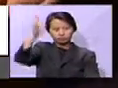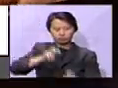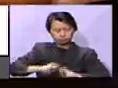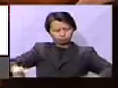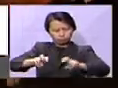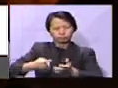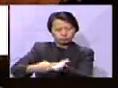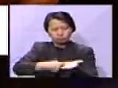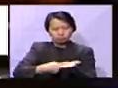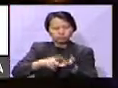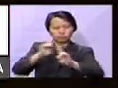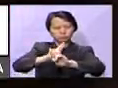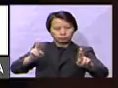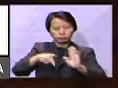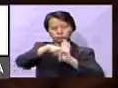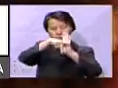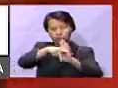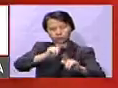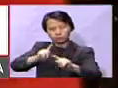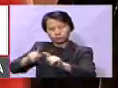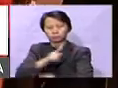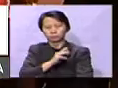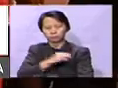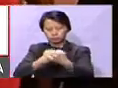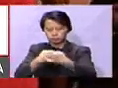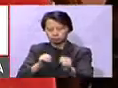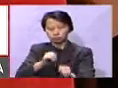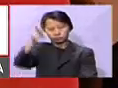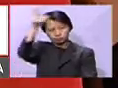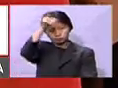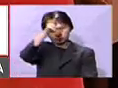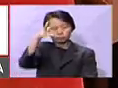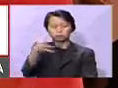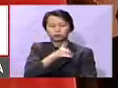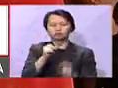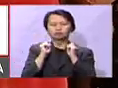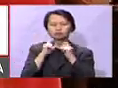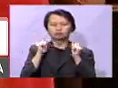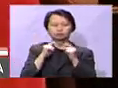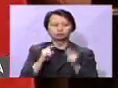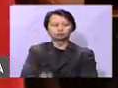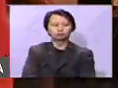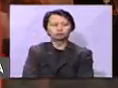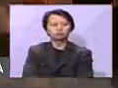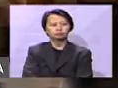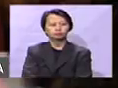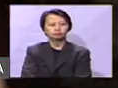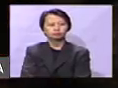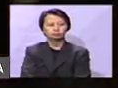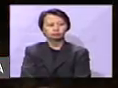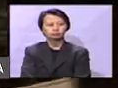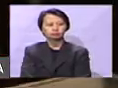diskusi, persediaan persaraan, pameran pelbagai kementerian, jabatan dan agensi kerajaan serta swasta.